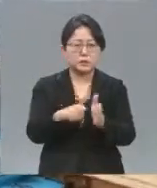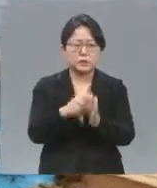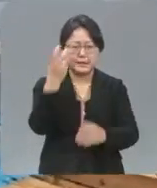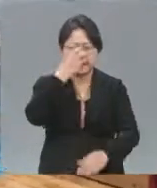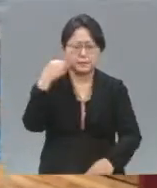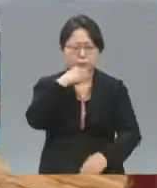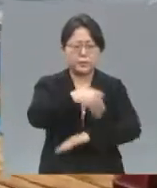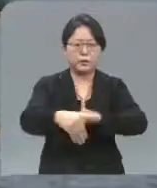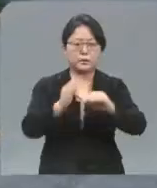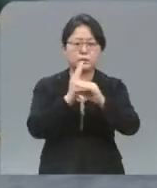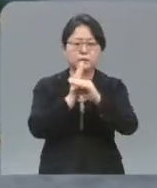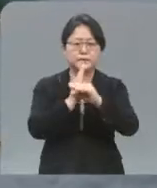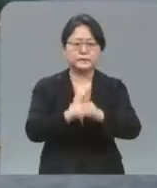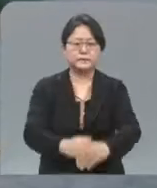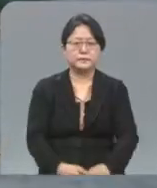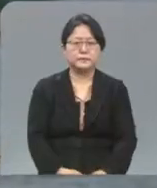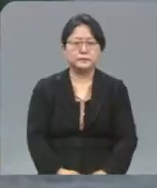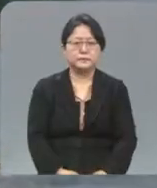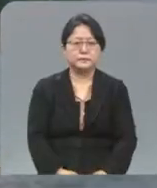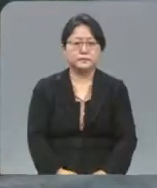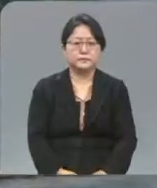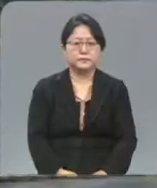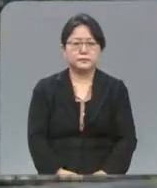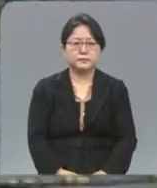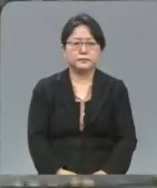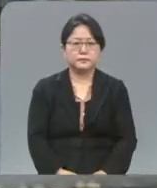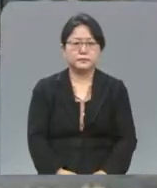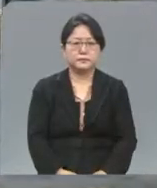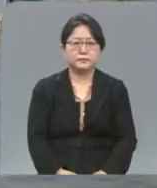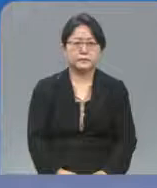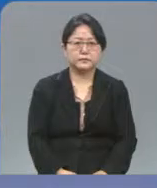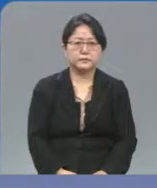강화할 방침이라고 밝혔습니다.